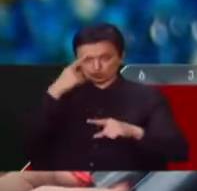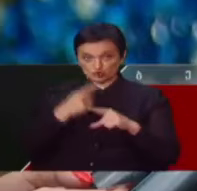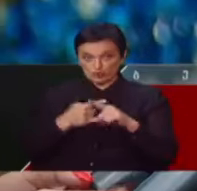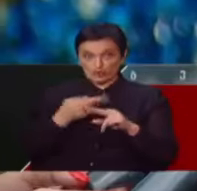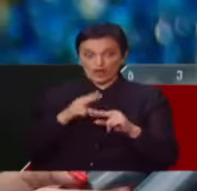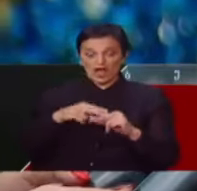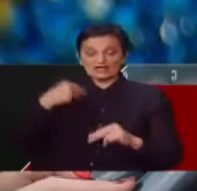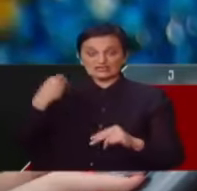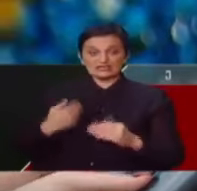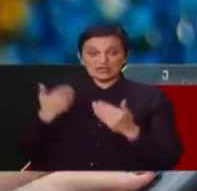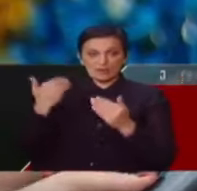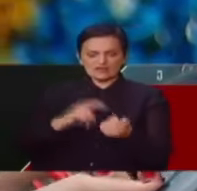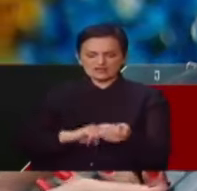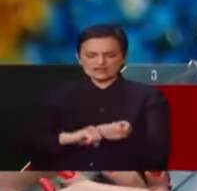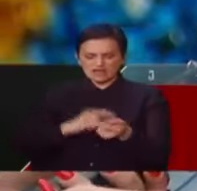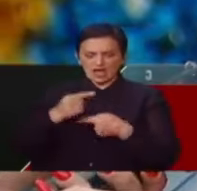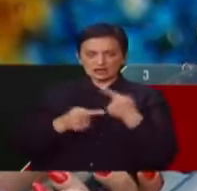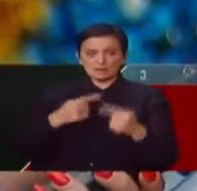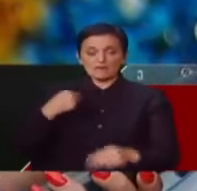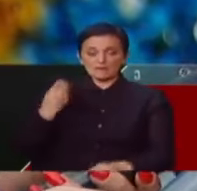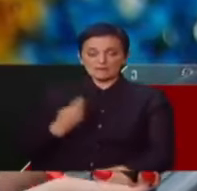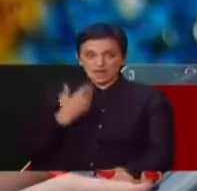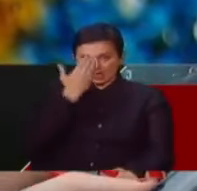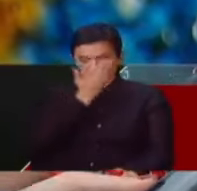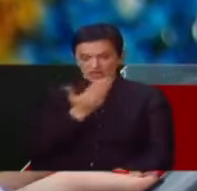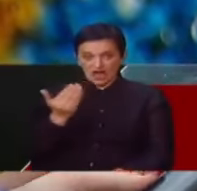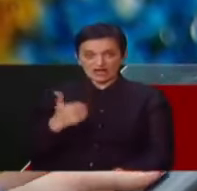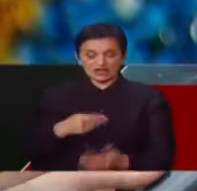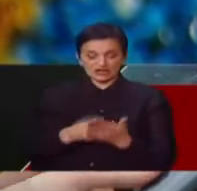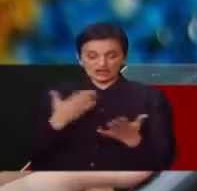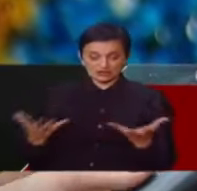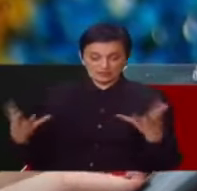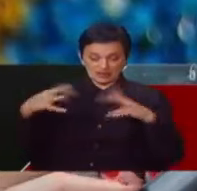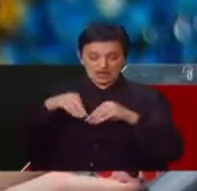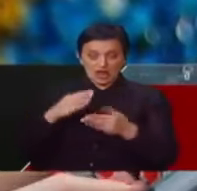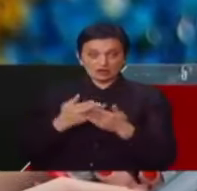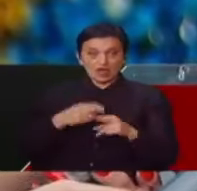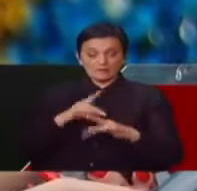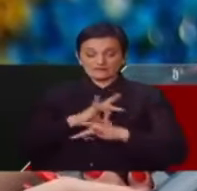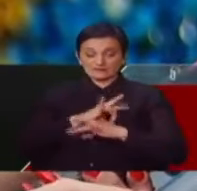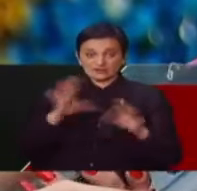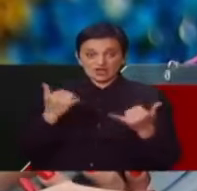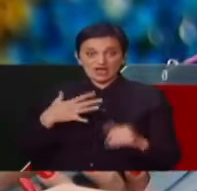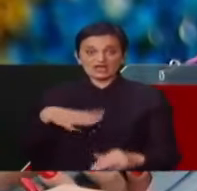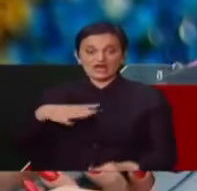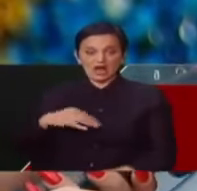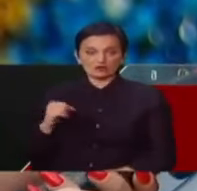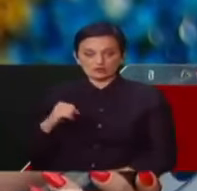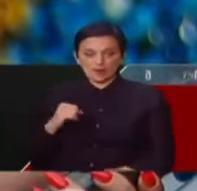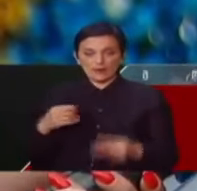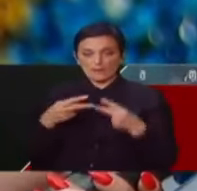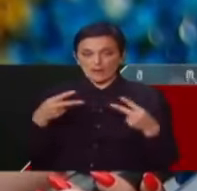არის საფრანგეთის დნმ-ში. ფრანგი ხალხი ამღირებულებებით არის გაერთიანებული. სწორედ ამას უზეიმობთ დღეს ქართულ მეგობრებთან